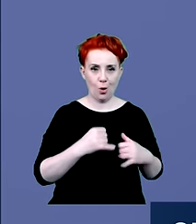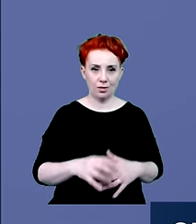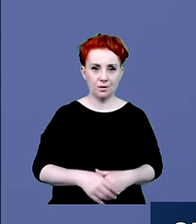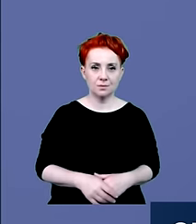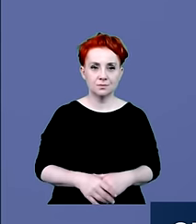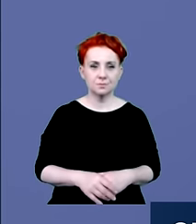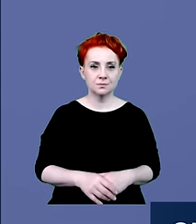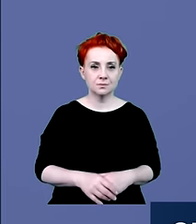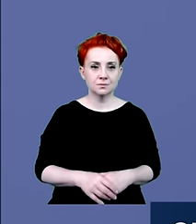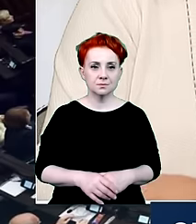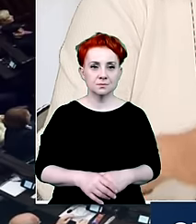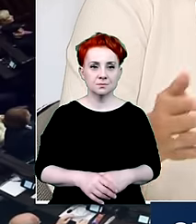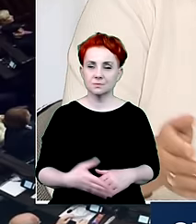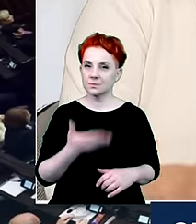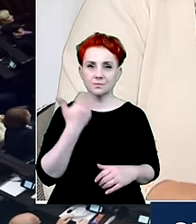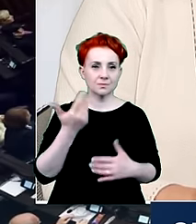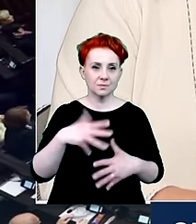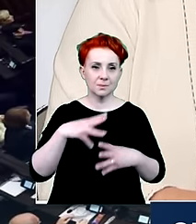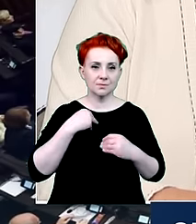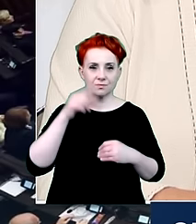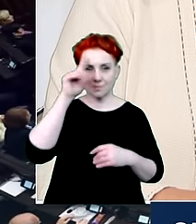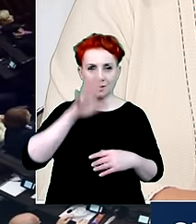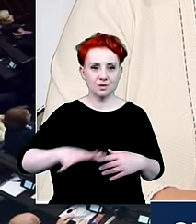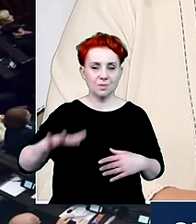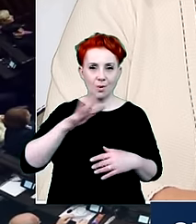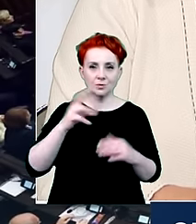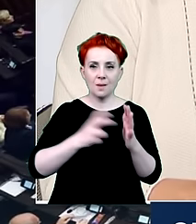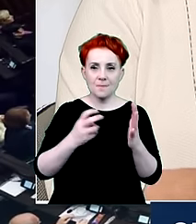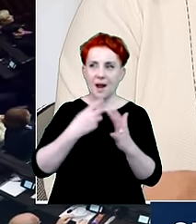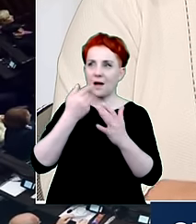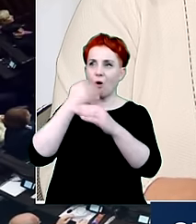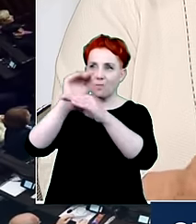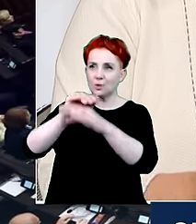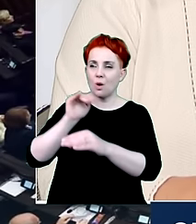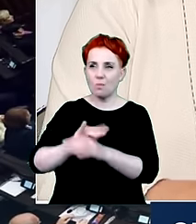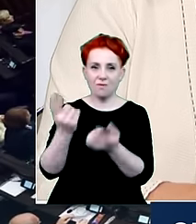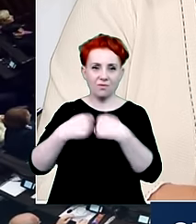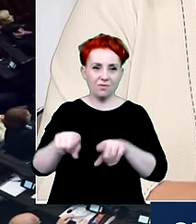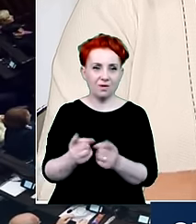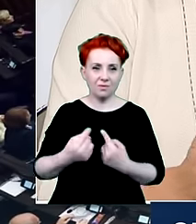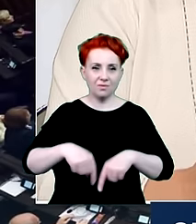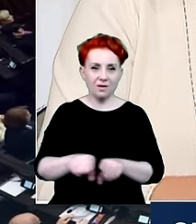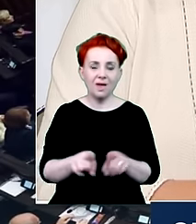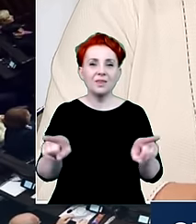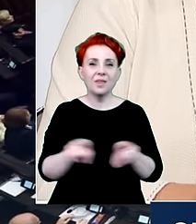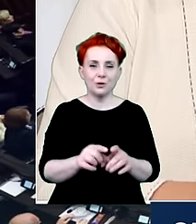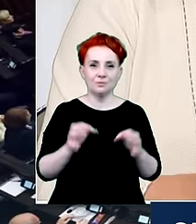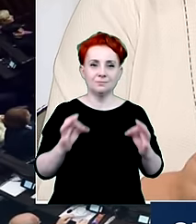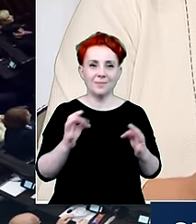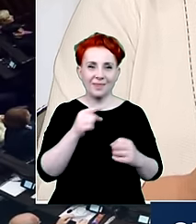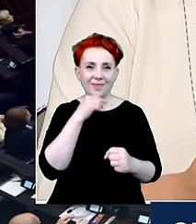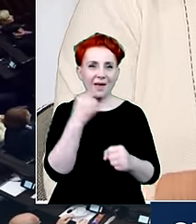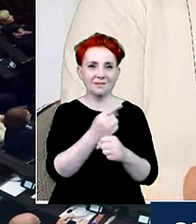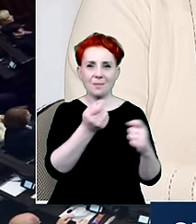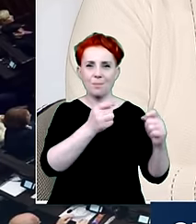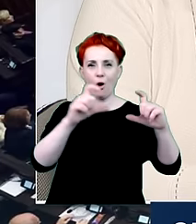gdyby akceptacji społecznej, brak realizacji tych wszystkich obietnic wyborczych, plus jeszcze teraz decyzje, między innymi podwyżka